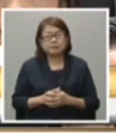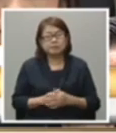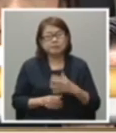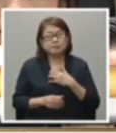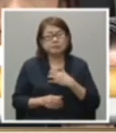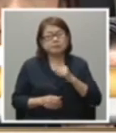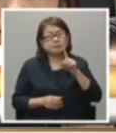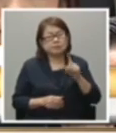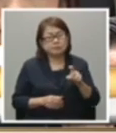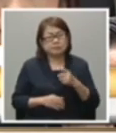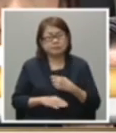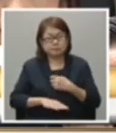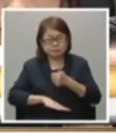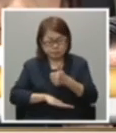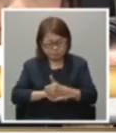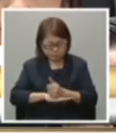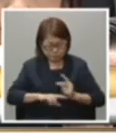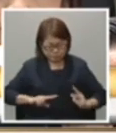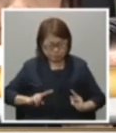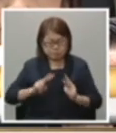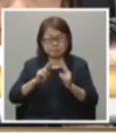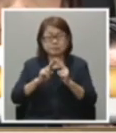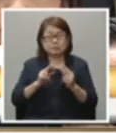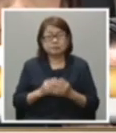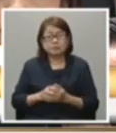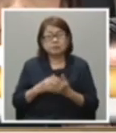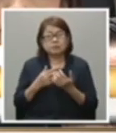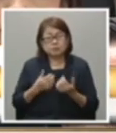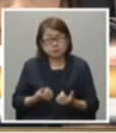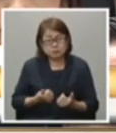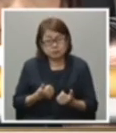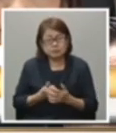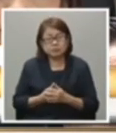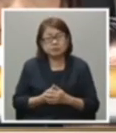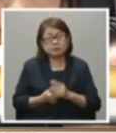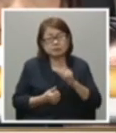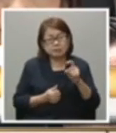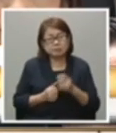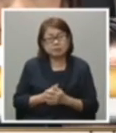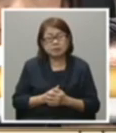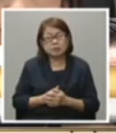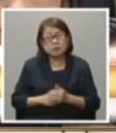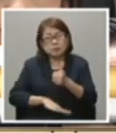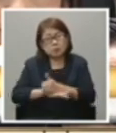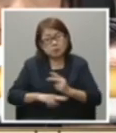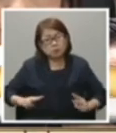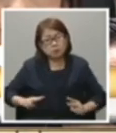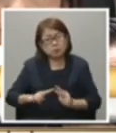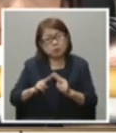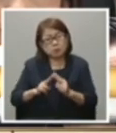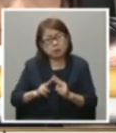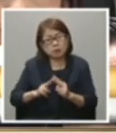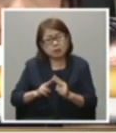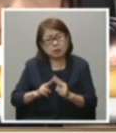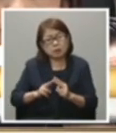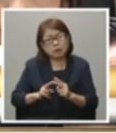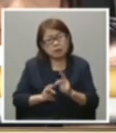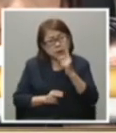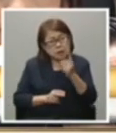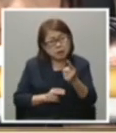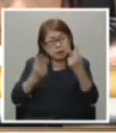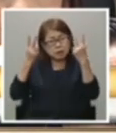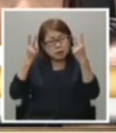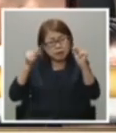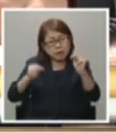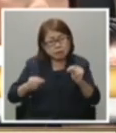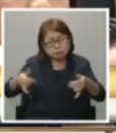ถามท่านรัฐมนตรีหน่อยค่ะว่าการที่ท่านเนี่ยได้ไปถ่ายรูปเช็คแฮนด์กับเขาเนี่ยเ